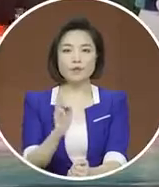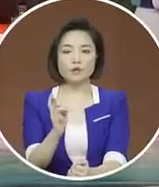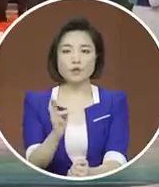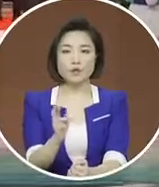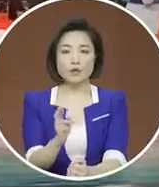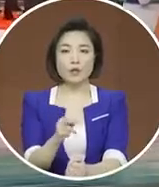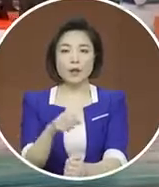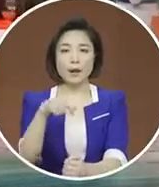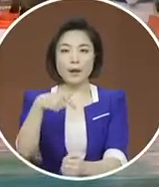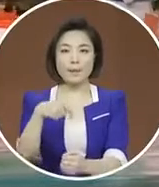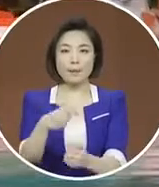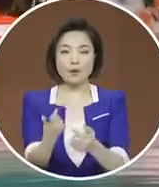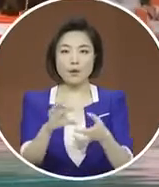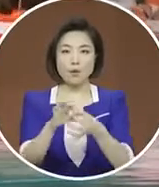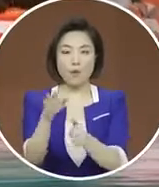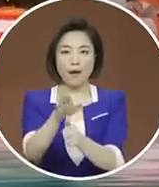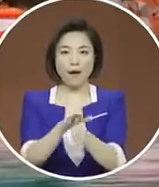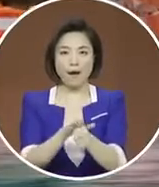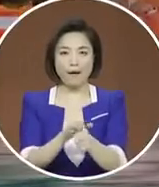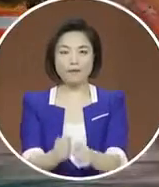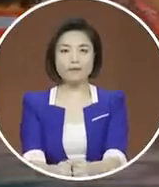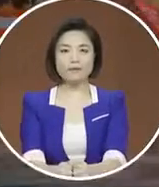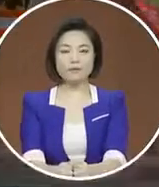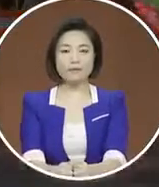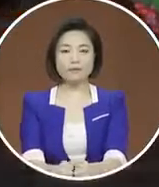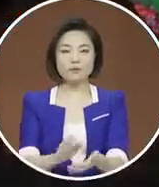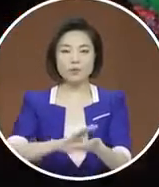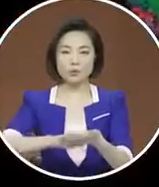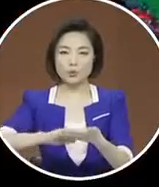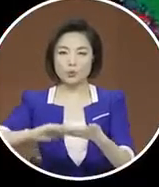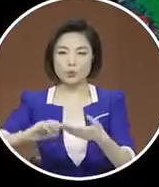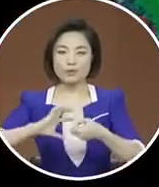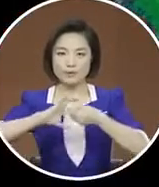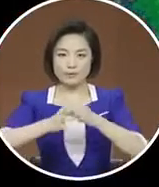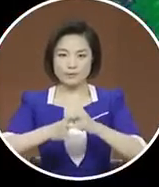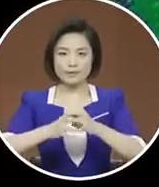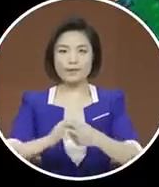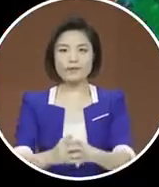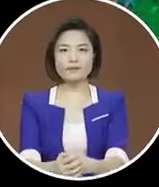关于爱的纯净世界。